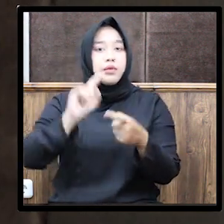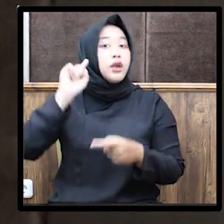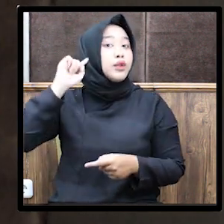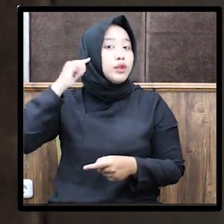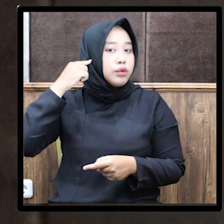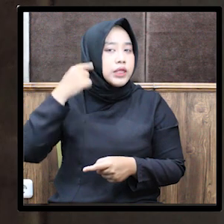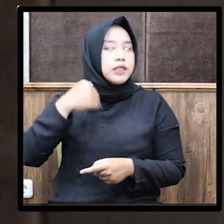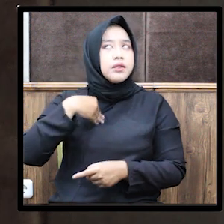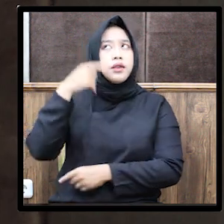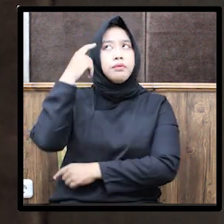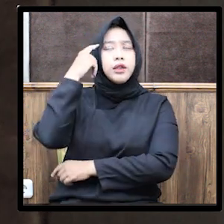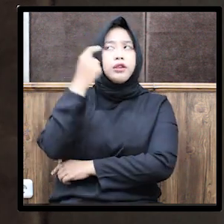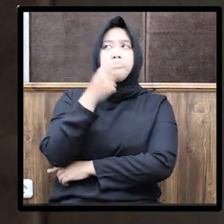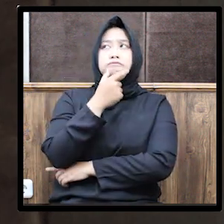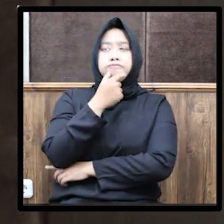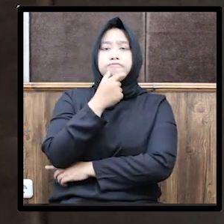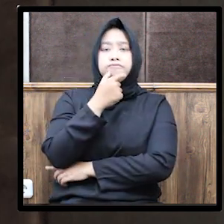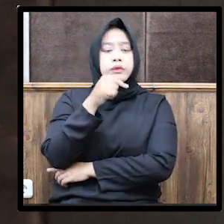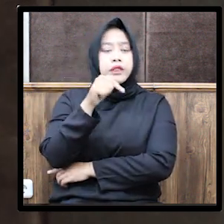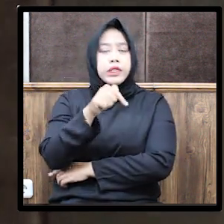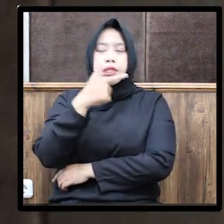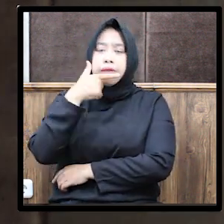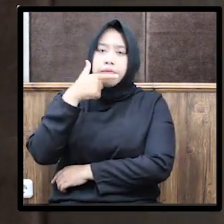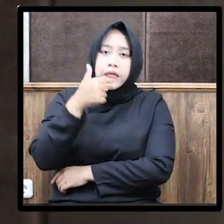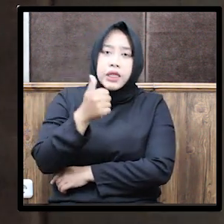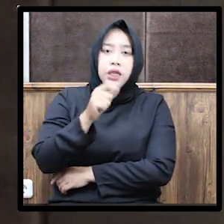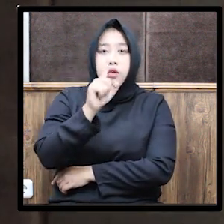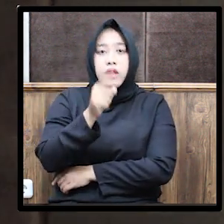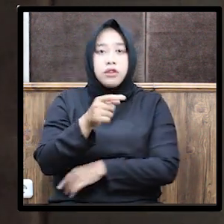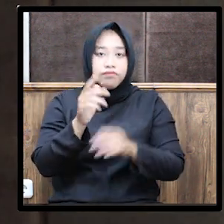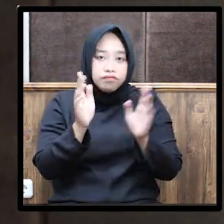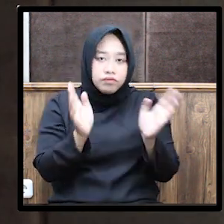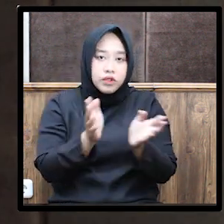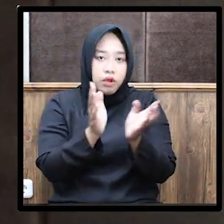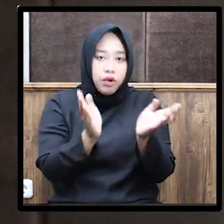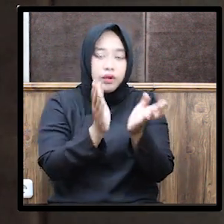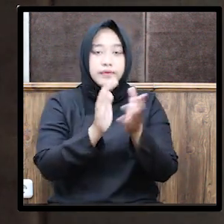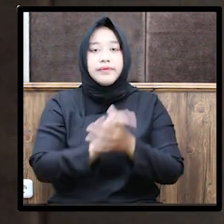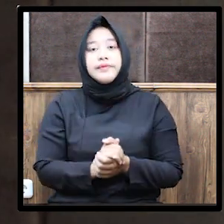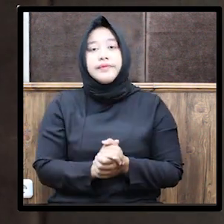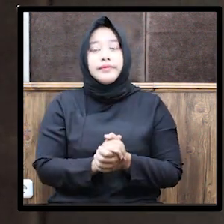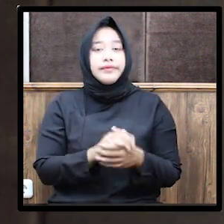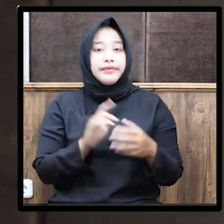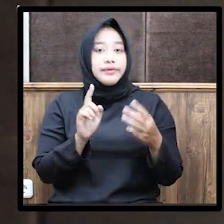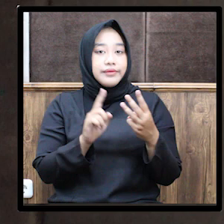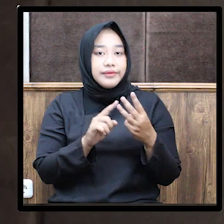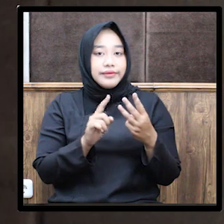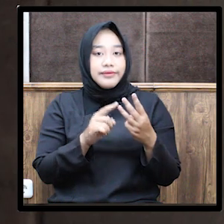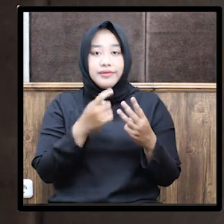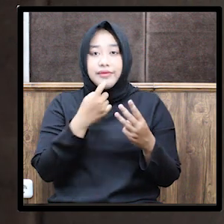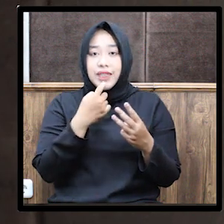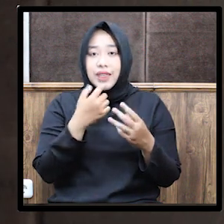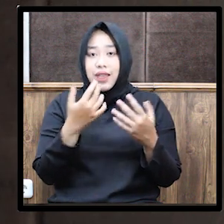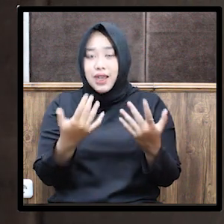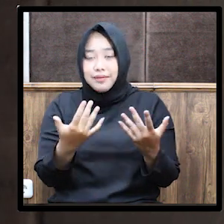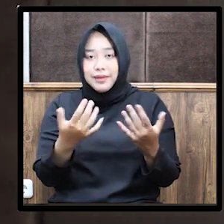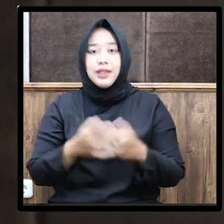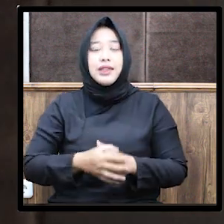teman-teman tuli. Nah, ini saya kira hal penting yang apa namanya perlu diadres, gitu